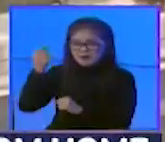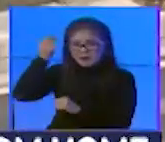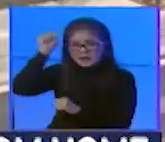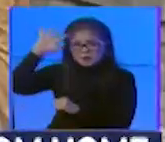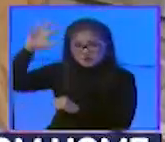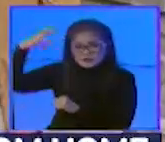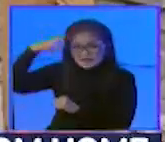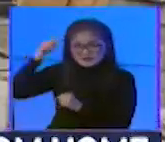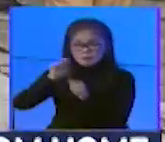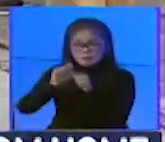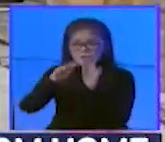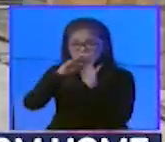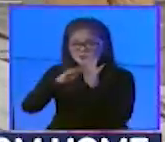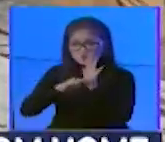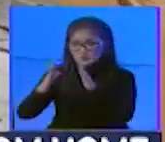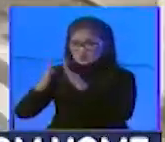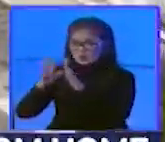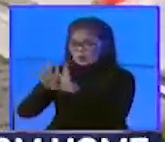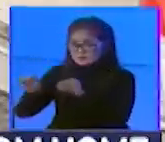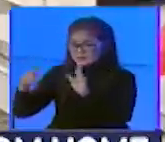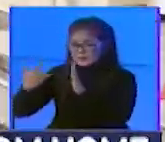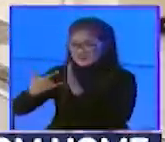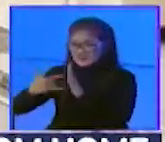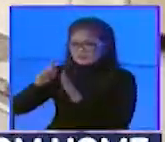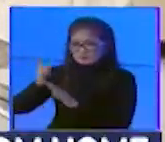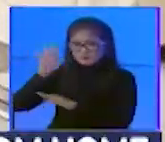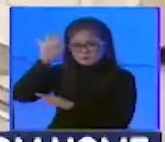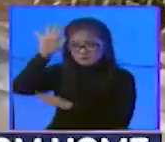from home untuk memutus rantai penyebaran virus corona.